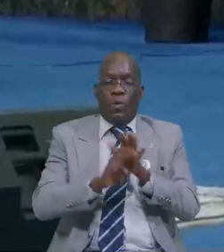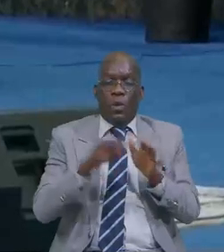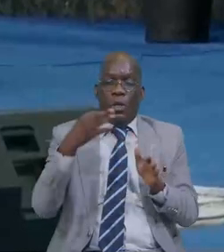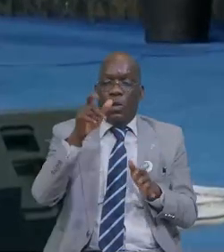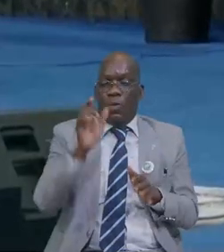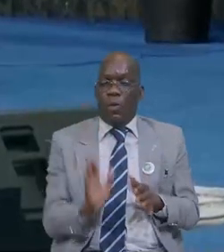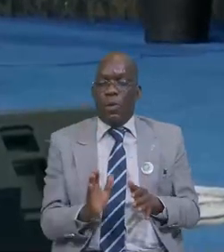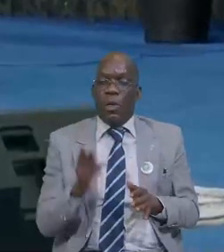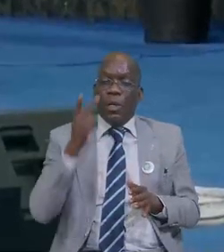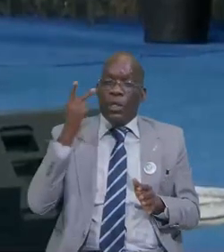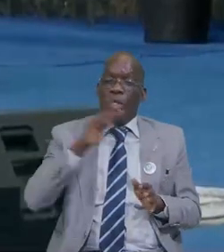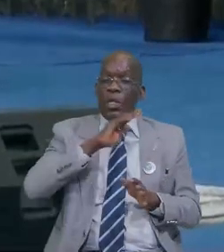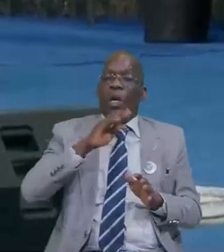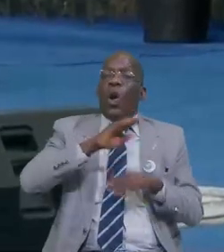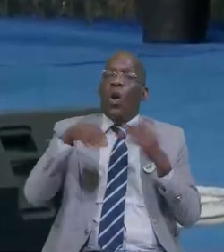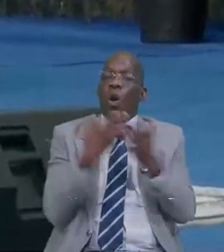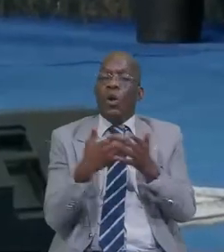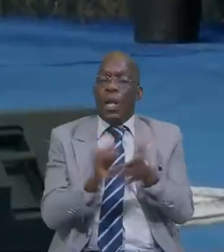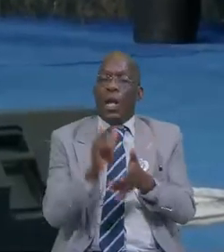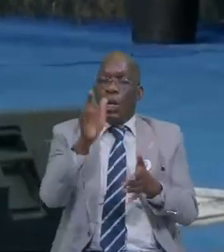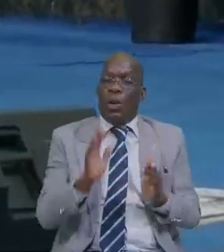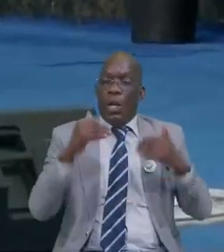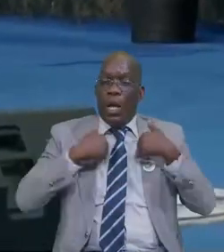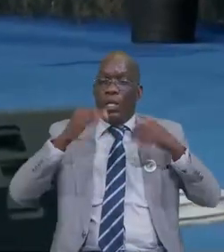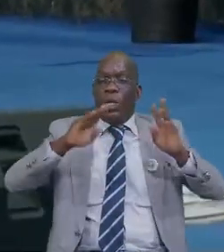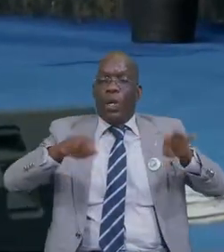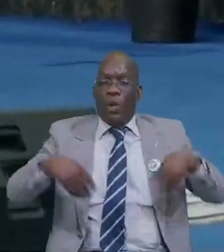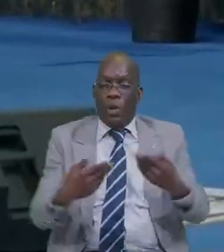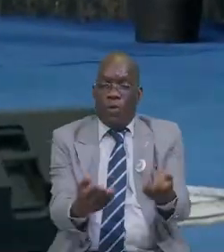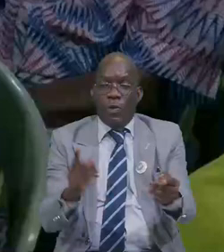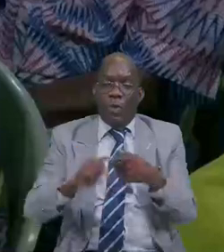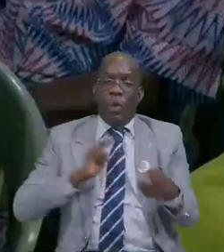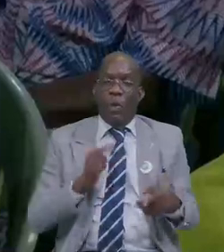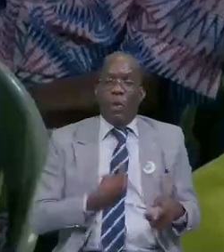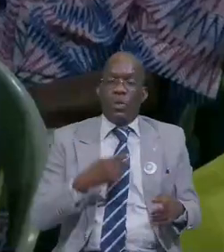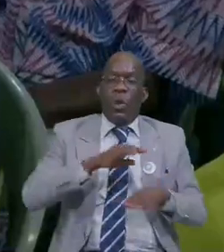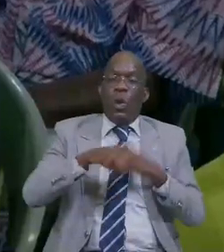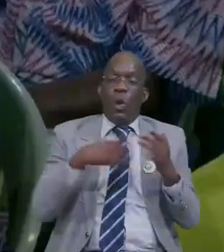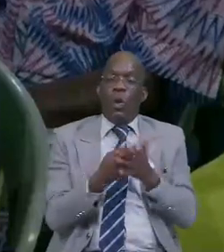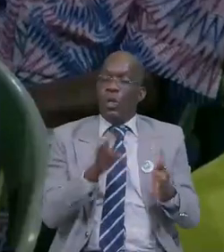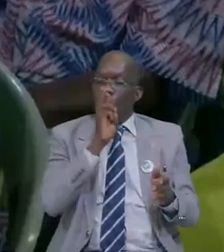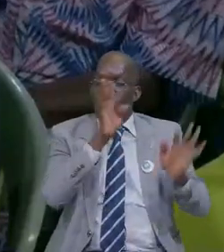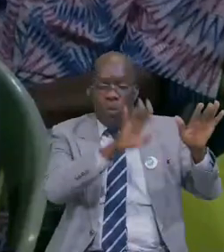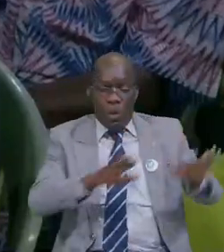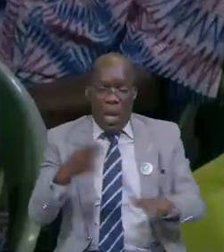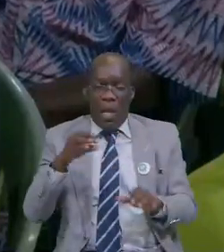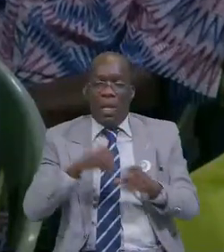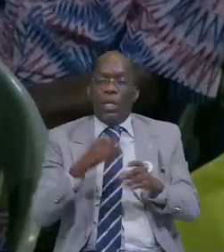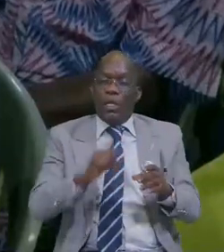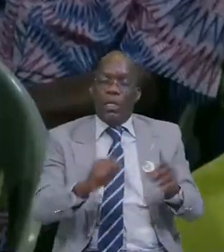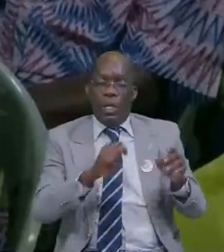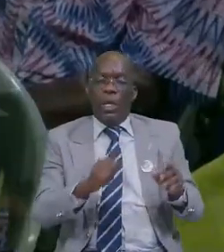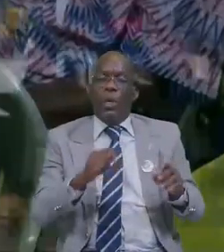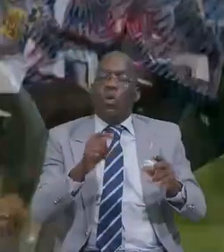Dieu. Voyez, tout ce que Dieu a pourvu pour nous. Il dit, toutes les eaux de